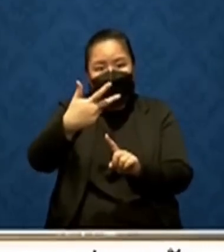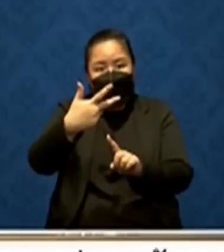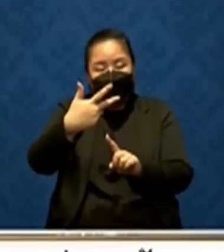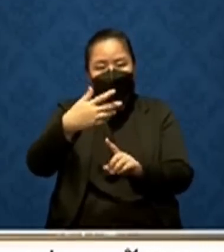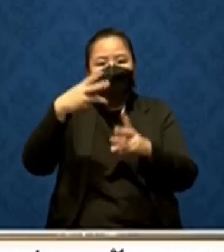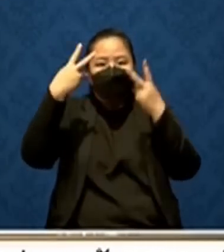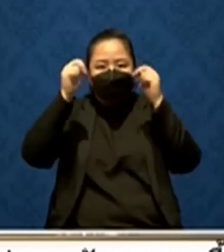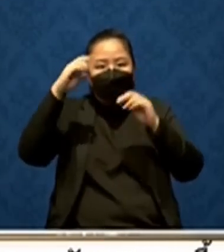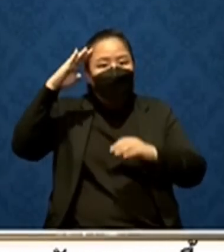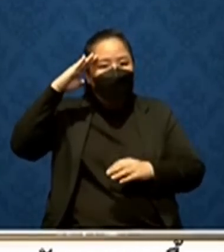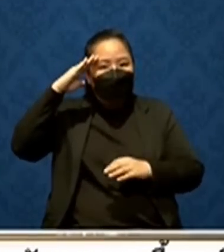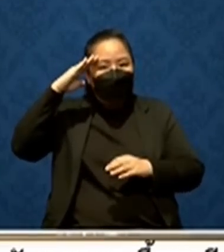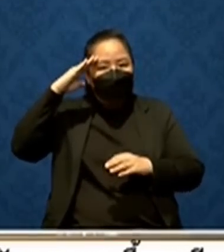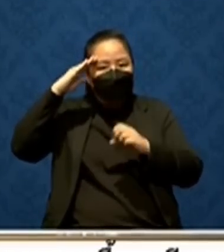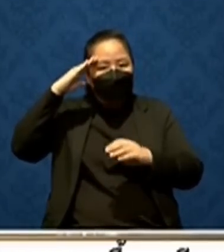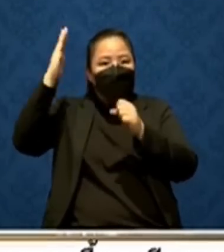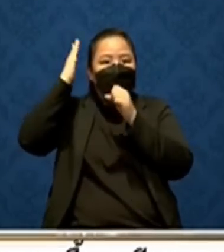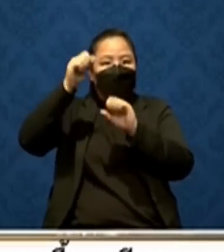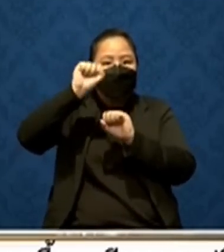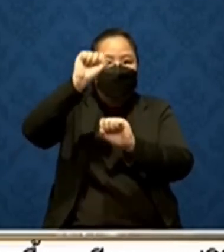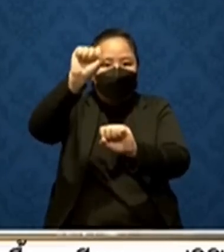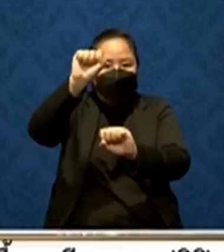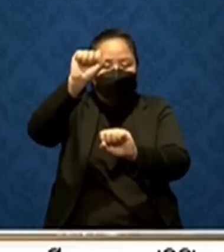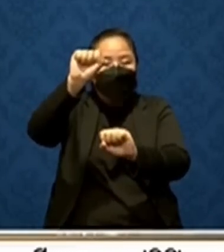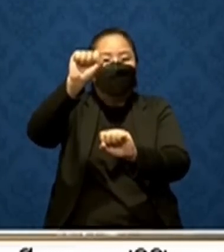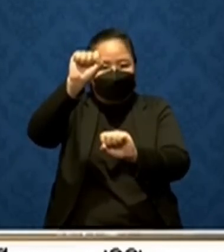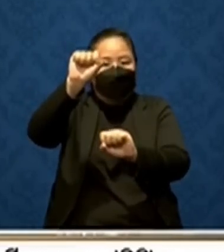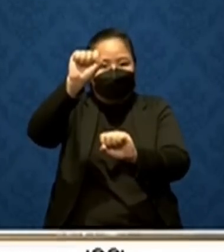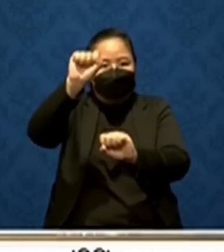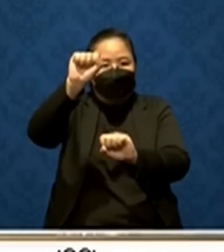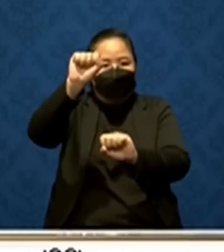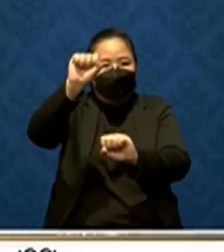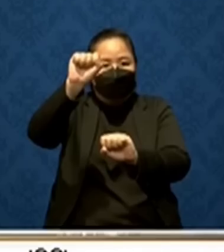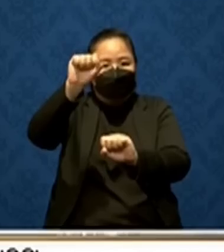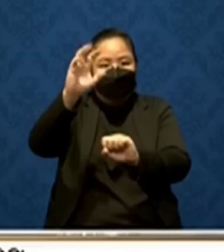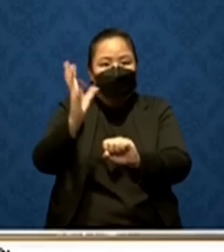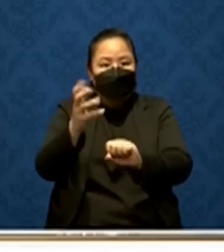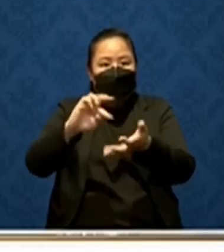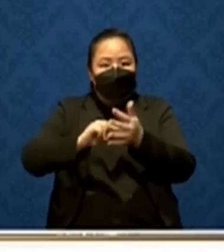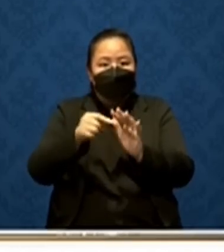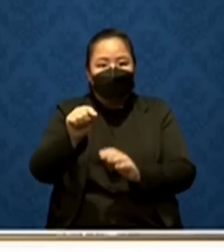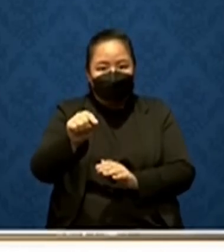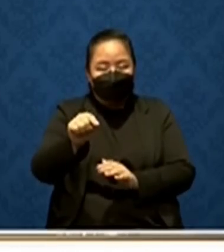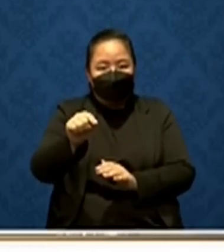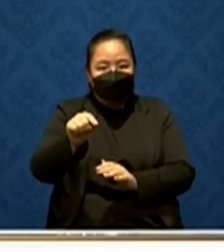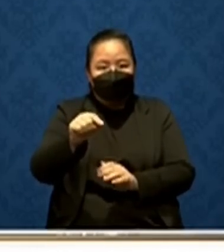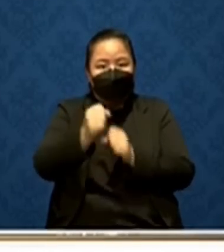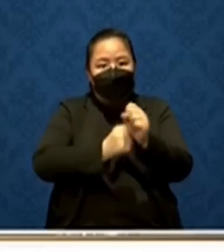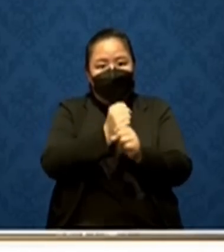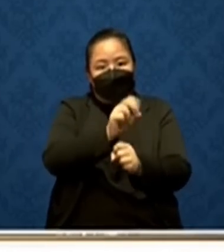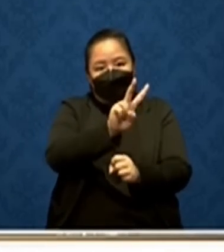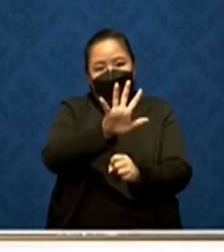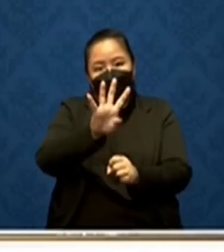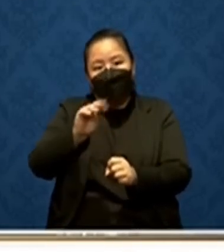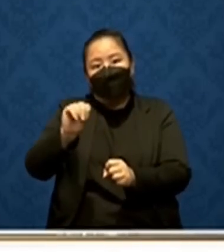ออกประกาศสถานการณ์ฉุกเฉินตามพระราชบัญญัติบริหารในการฉุกเฉินปี 200418